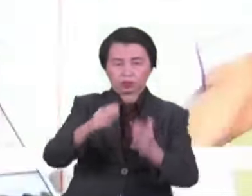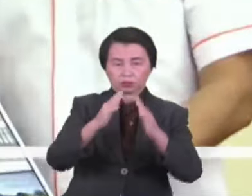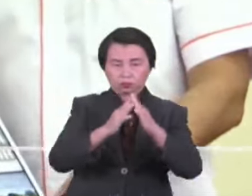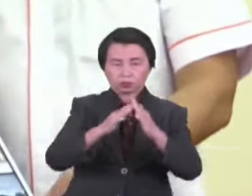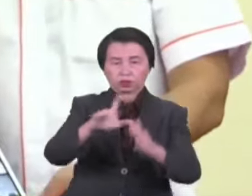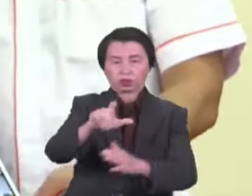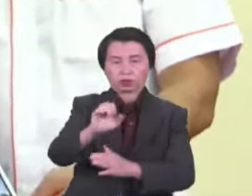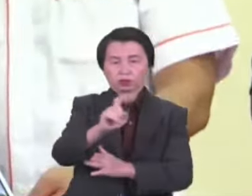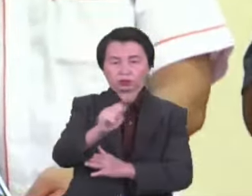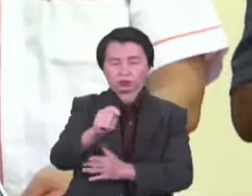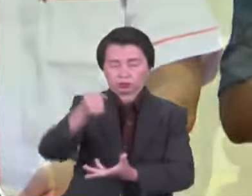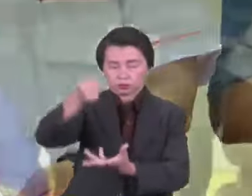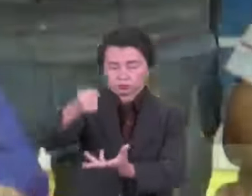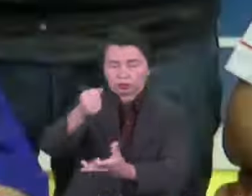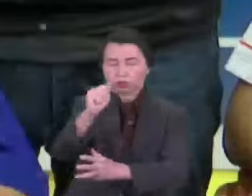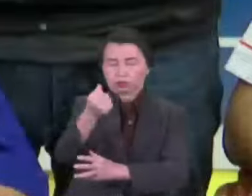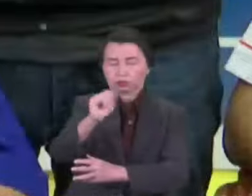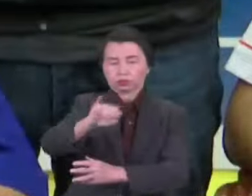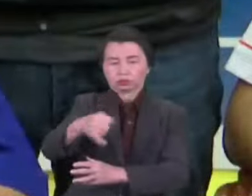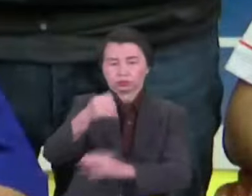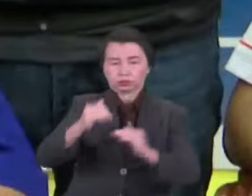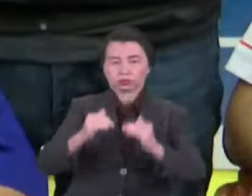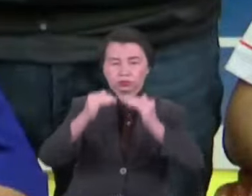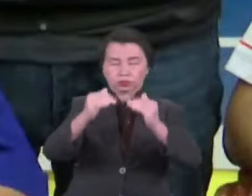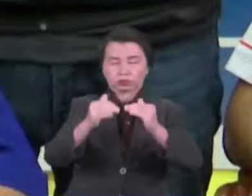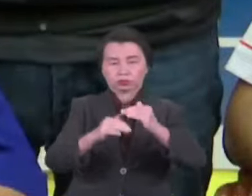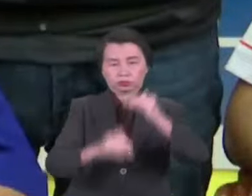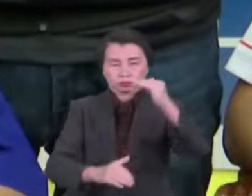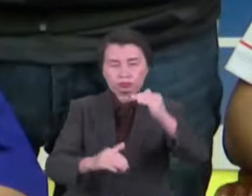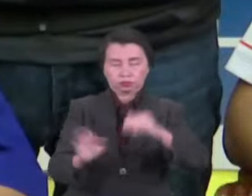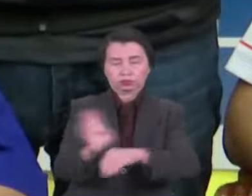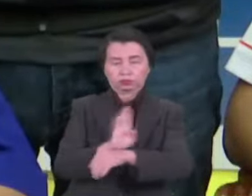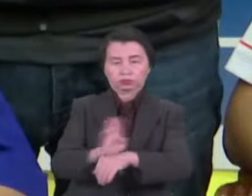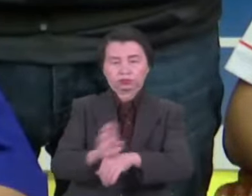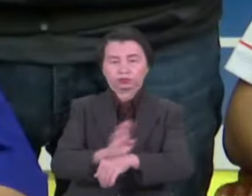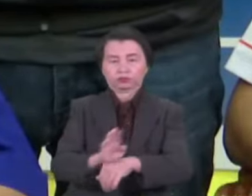lot serta dana RM10 juta bagi meningkatkan kapasiti perniagaan.